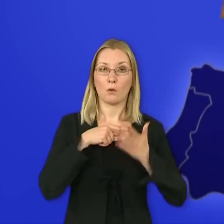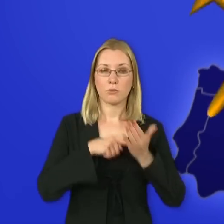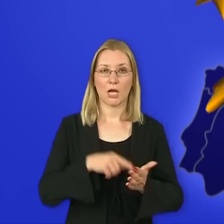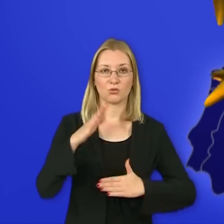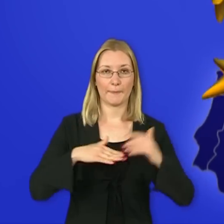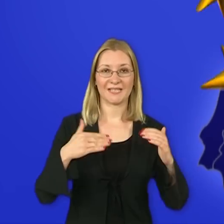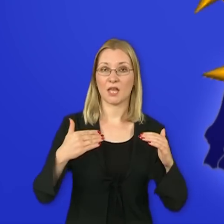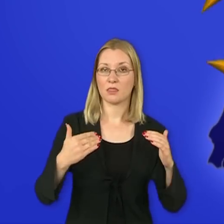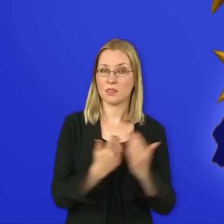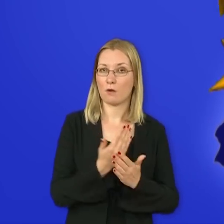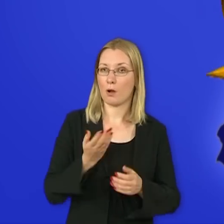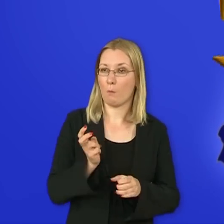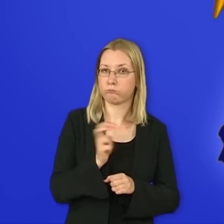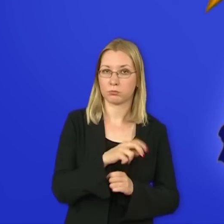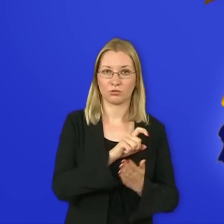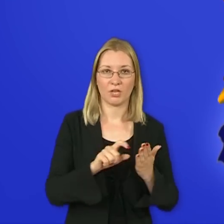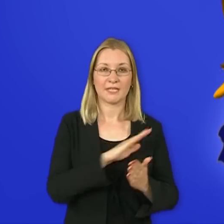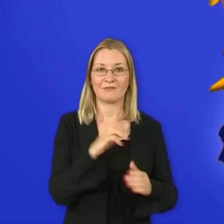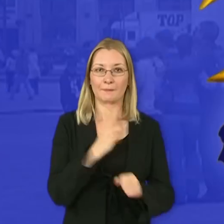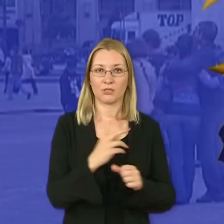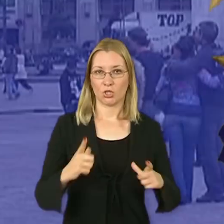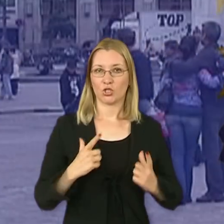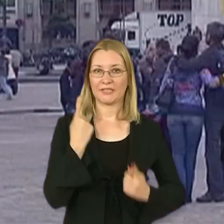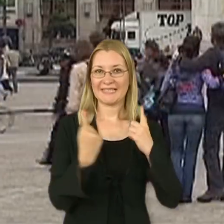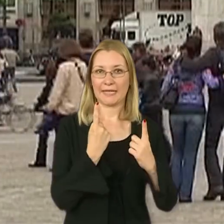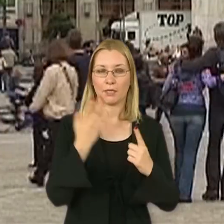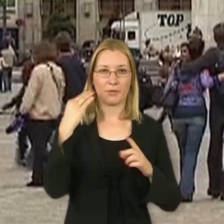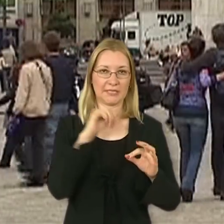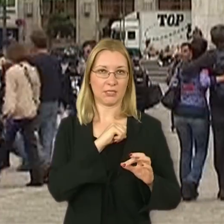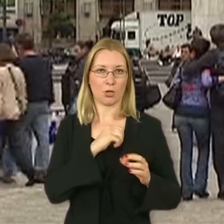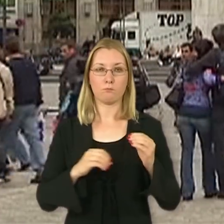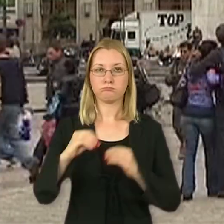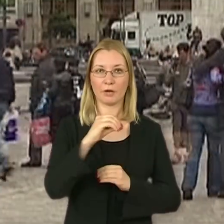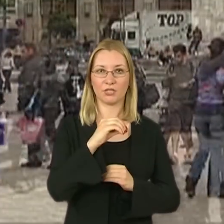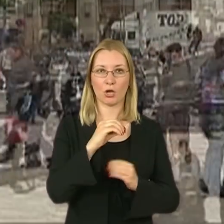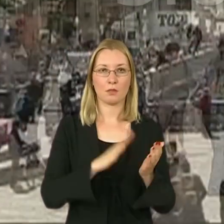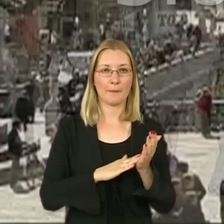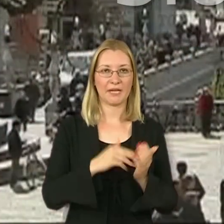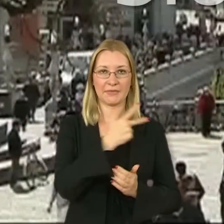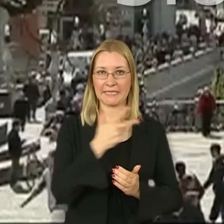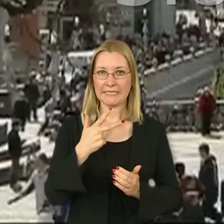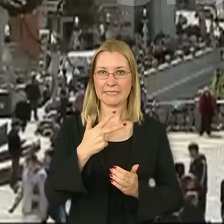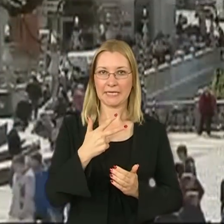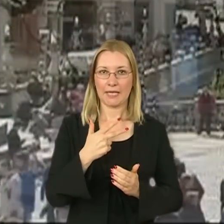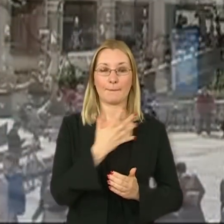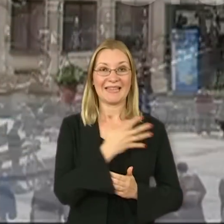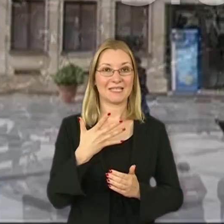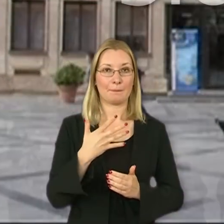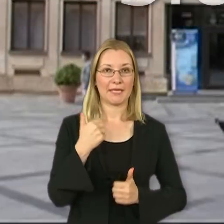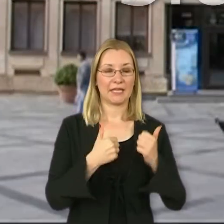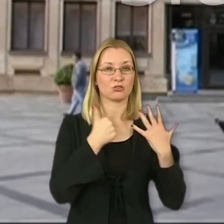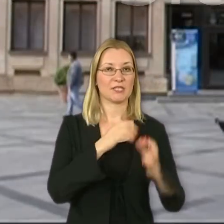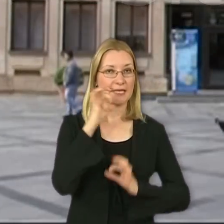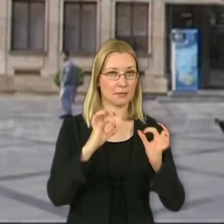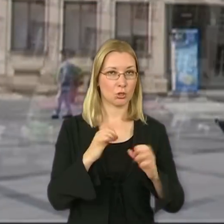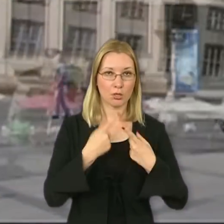Upravo to pokazuje praksa novoprimljenih članica. U svim zemljama životni standard se u posljednjem desetljeću povećao, u Sloveniji za 33, u Slovačkoj za